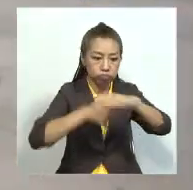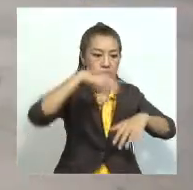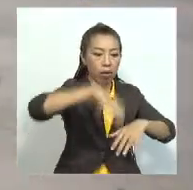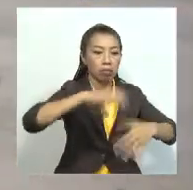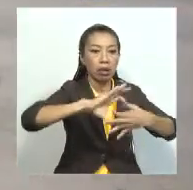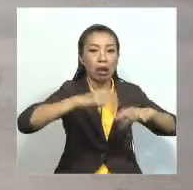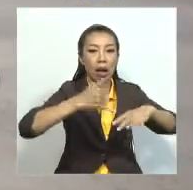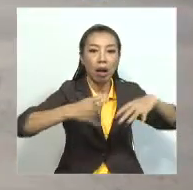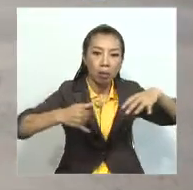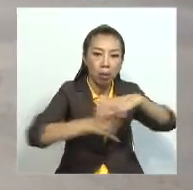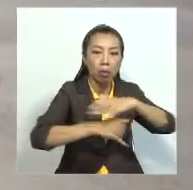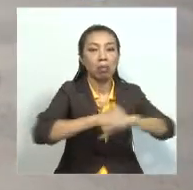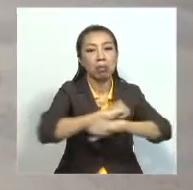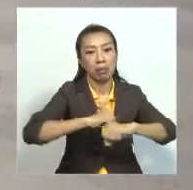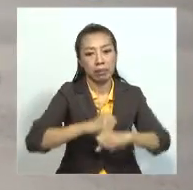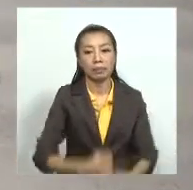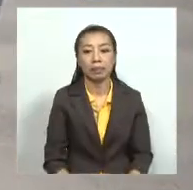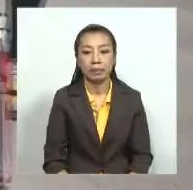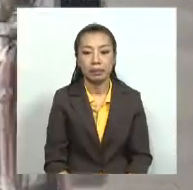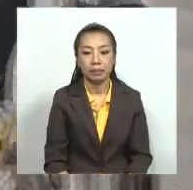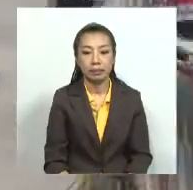ฟังเสียงของประชาชนกันค่ะ